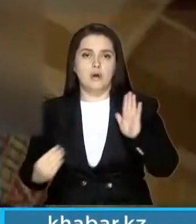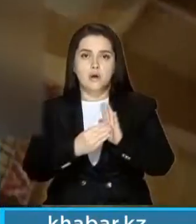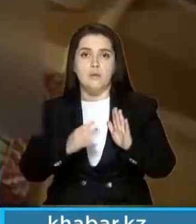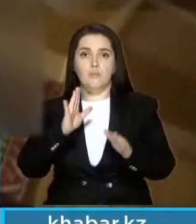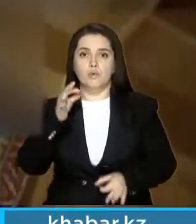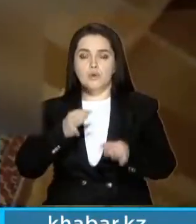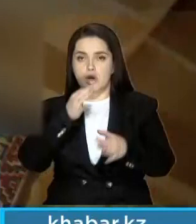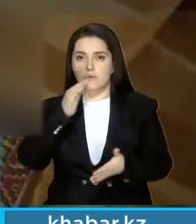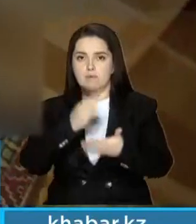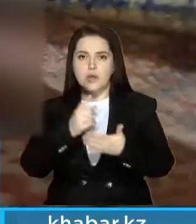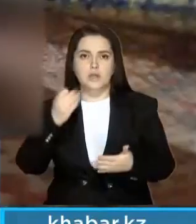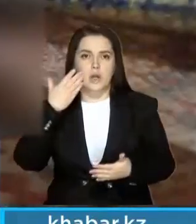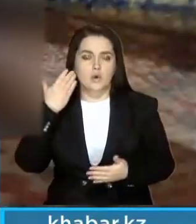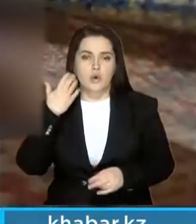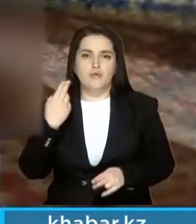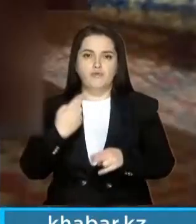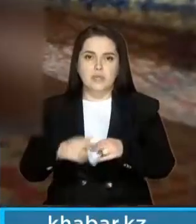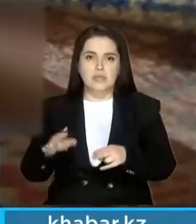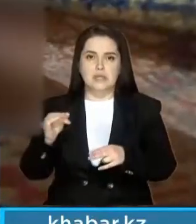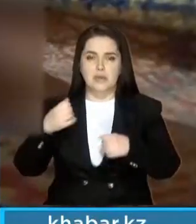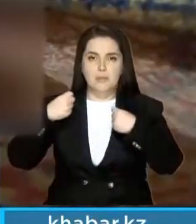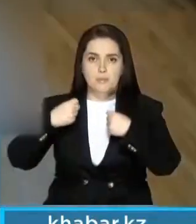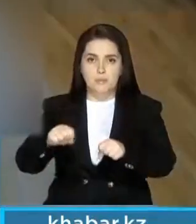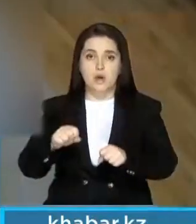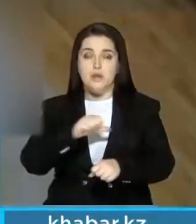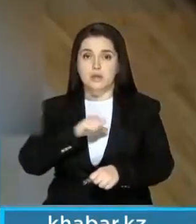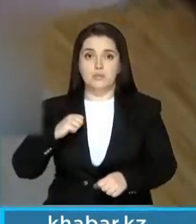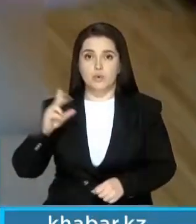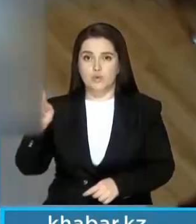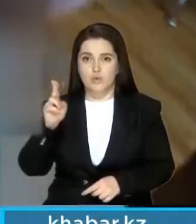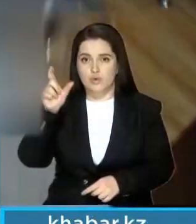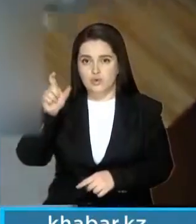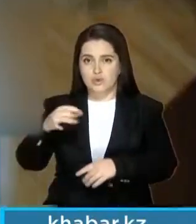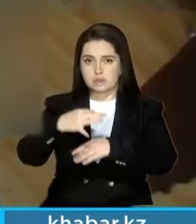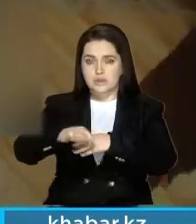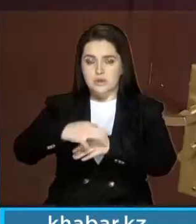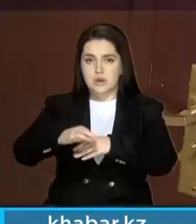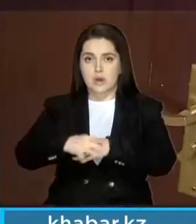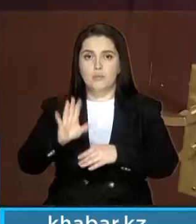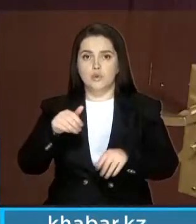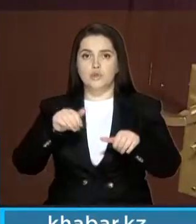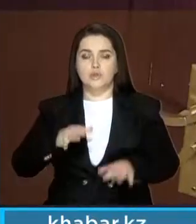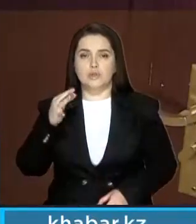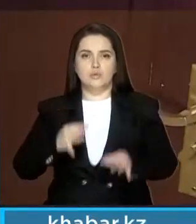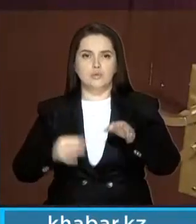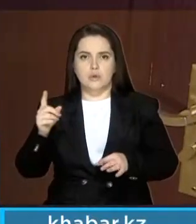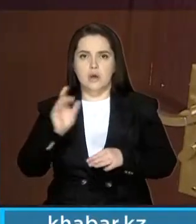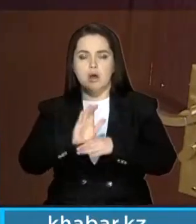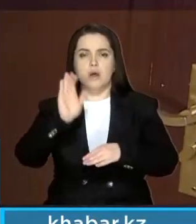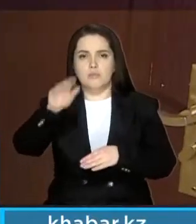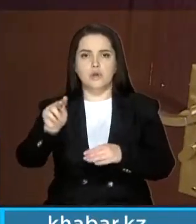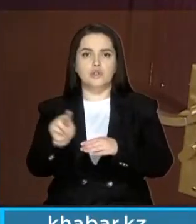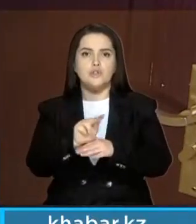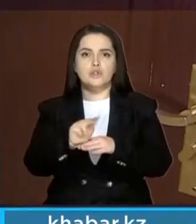за причинение легкого вреда и нанесение побоев. А самих тиранов, правда, только по решению суда, будут отправлять на лечение к